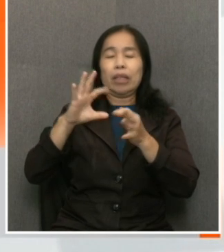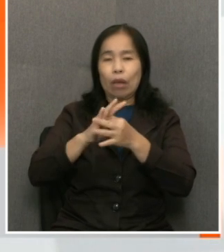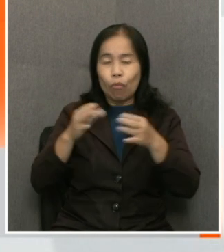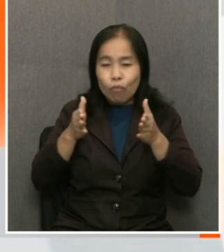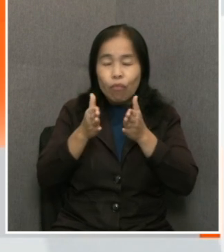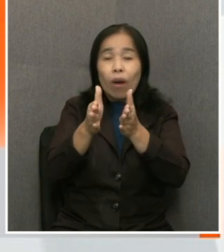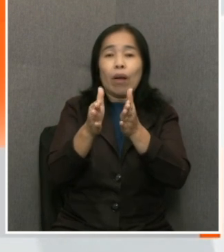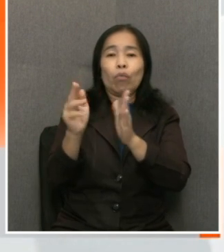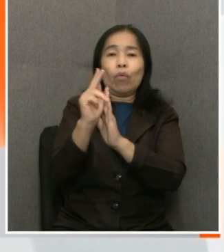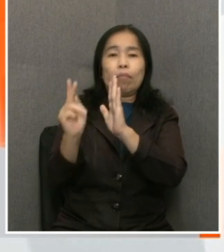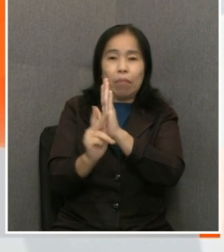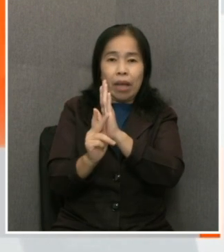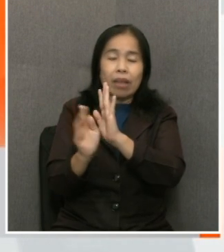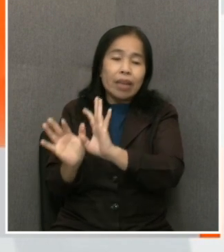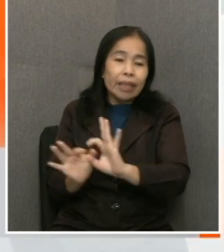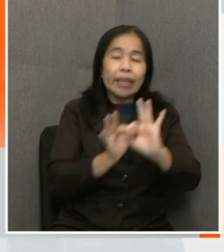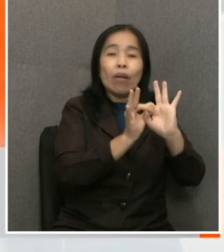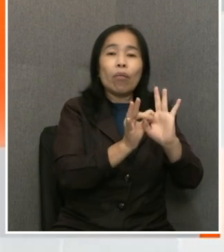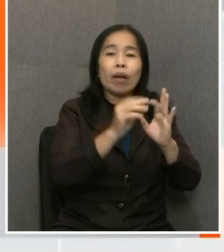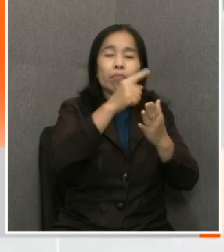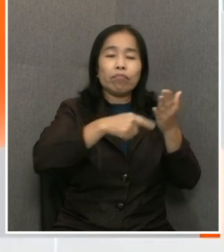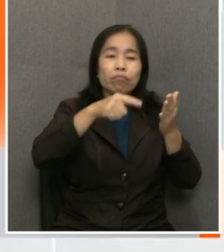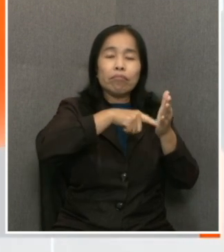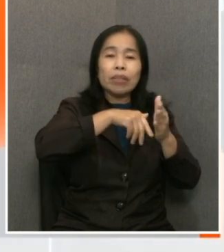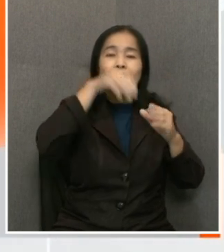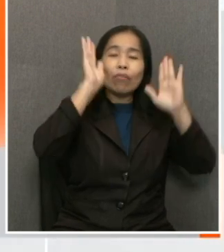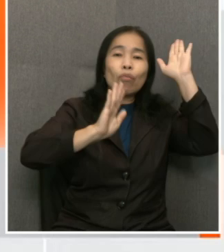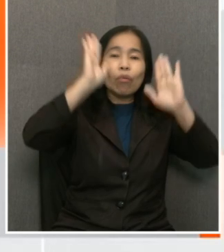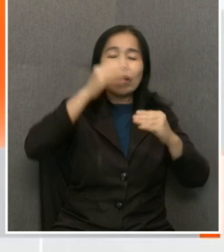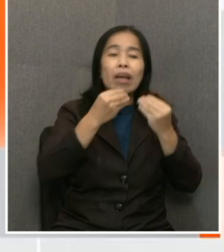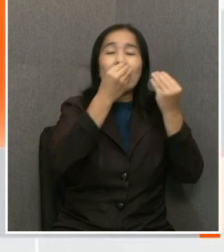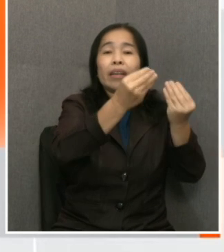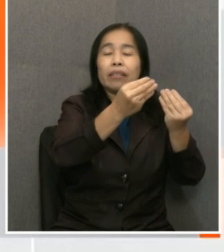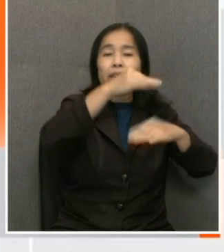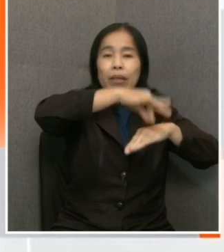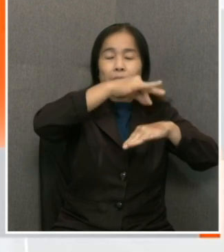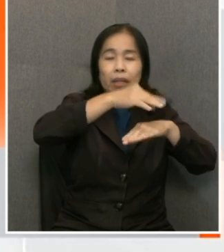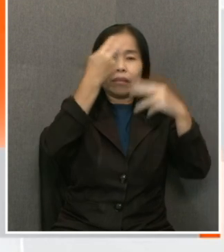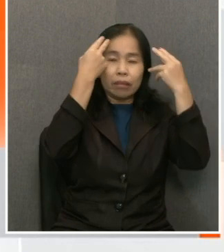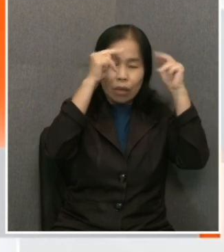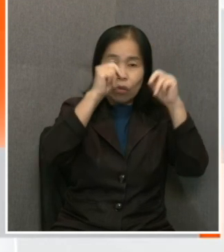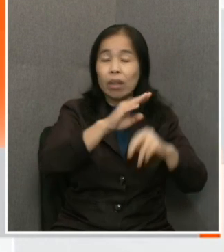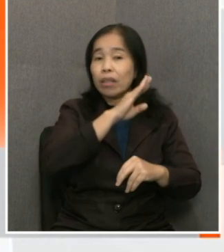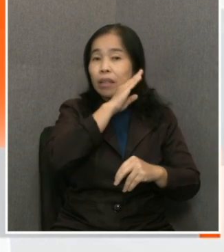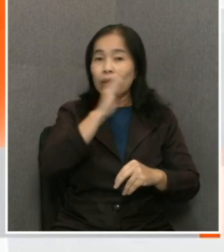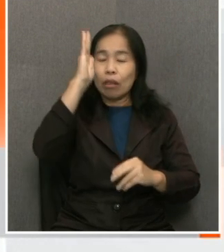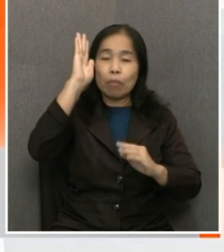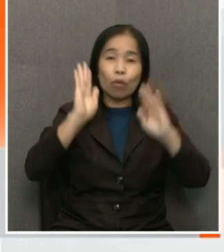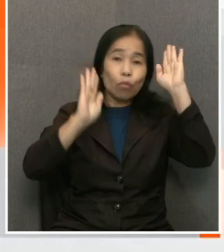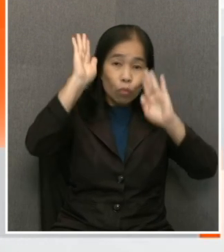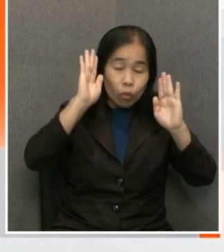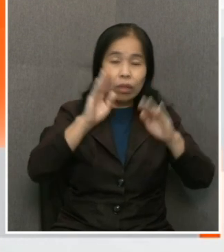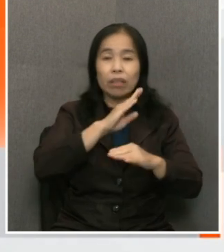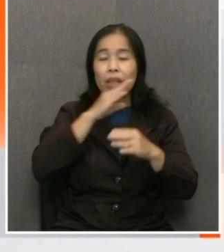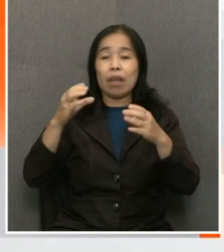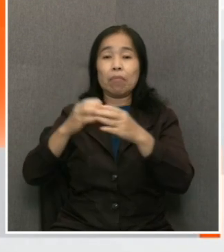กรัฐมนตรีนะแล้วก็ในระยะยาวเนี่ยแน่นอนแล้วครับว่าถ้ามีลักษณะของการโหวตแล้วก็ทางพรรคเพื่อไทย